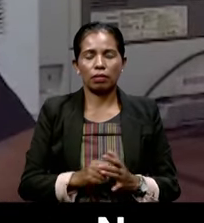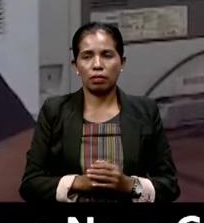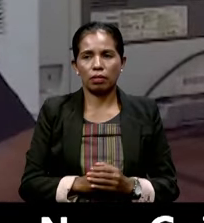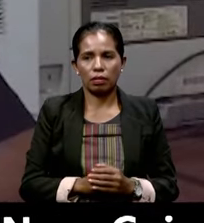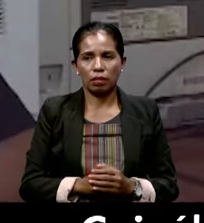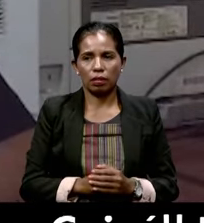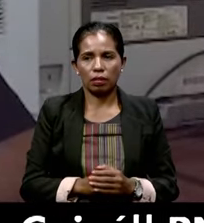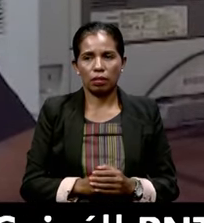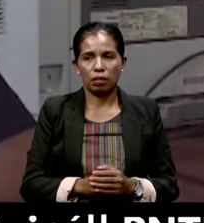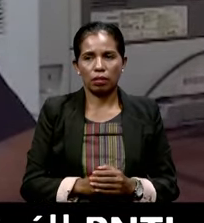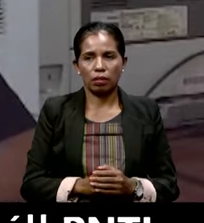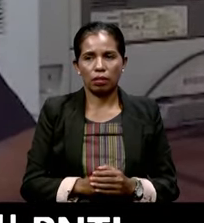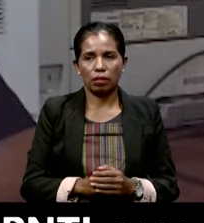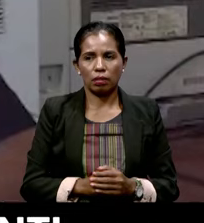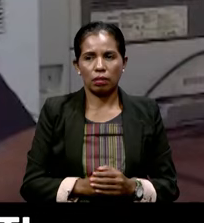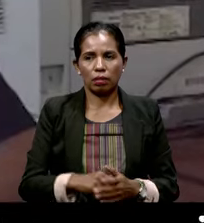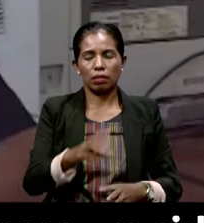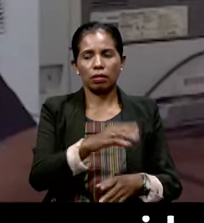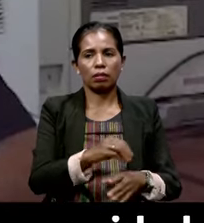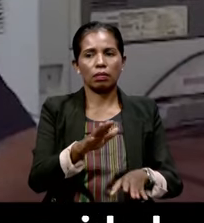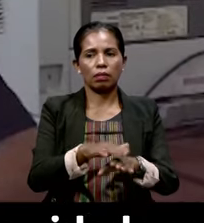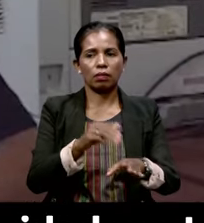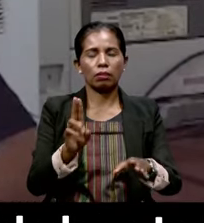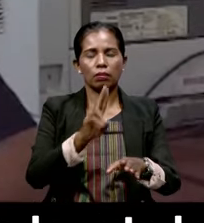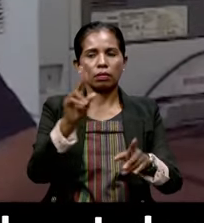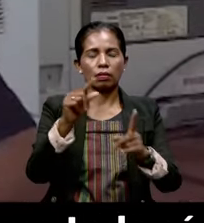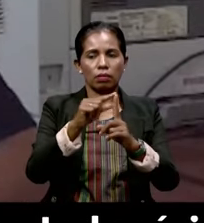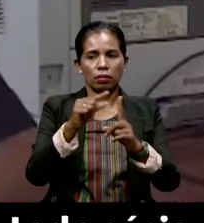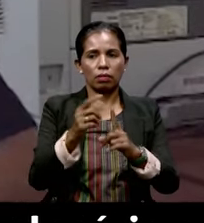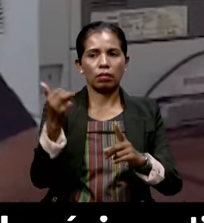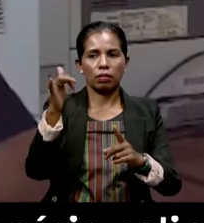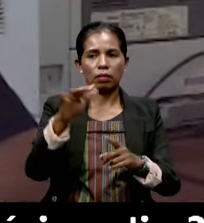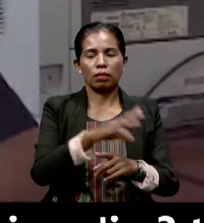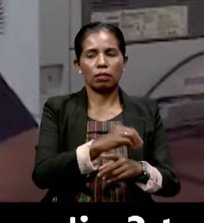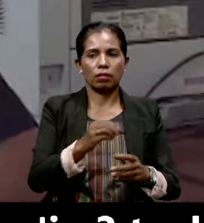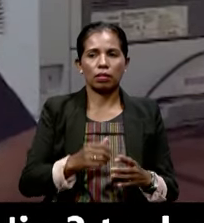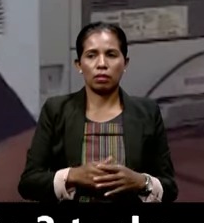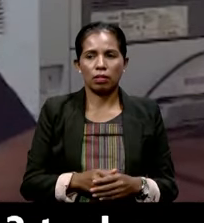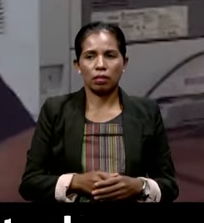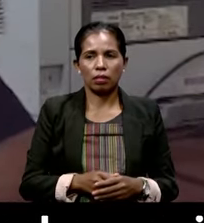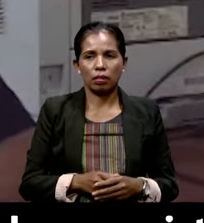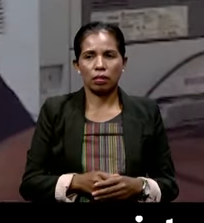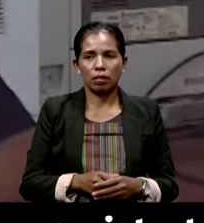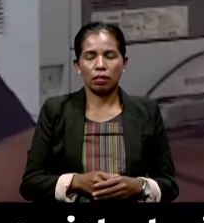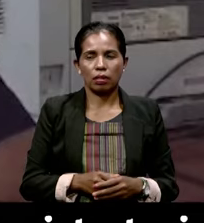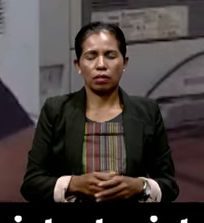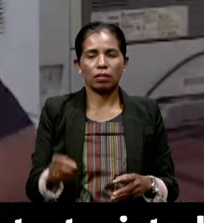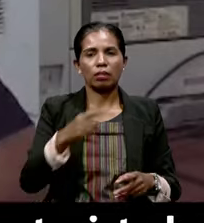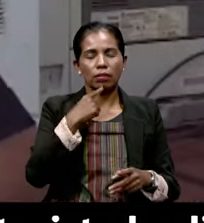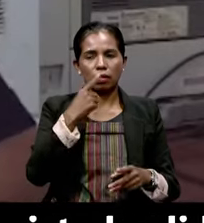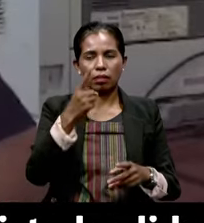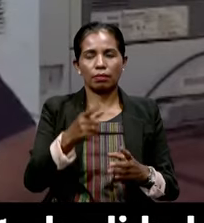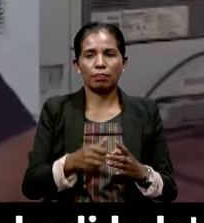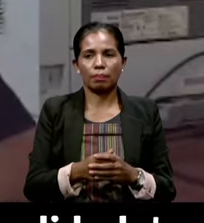bolu su saraka sira ni bias sira temne sunza sun sia sinjong sinjung ga